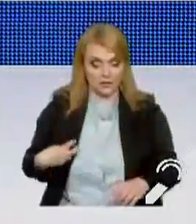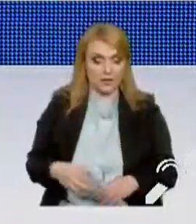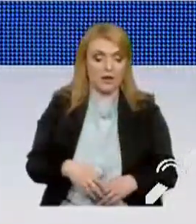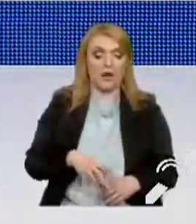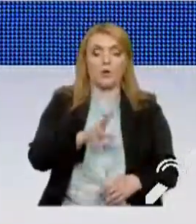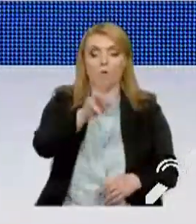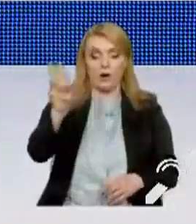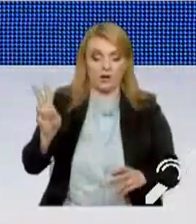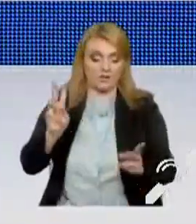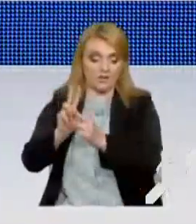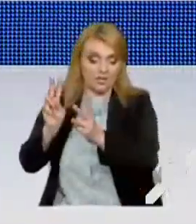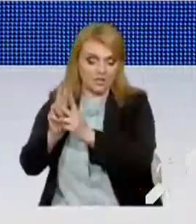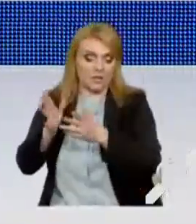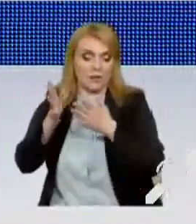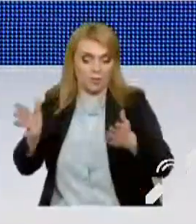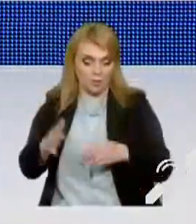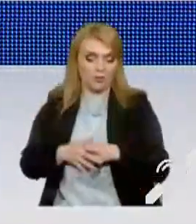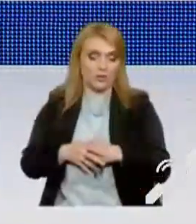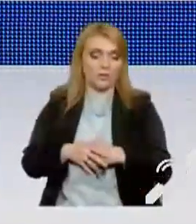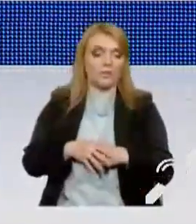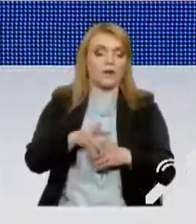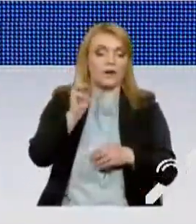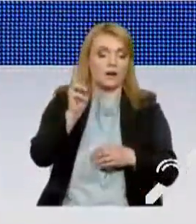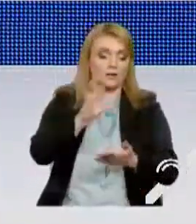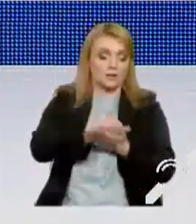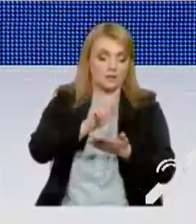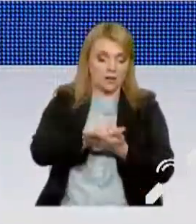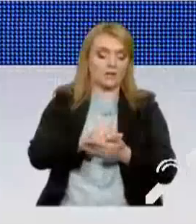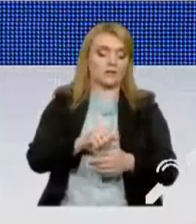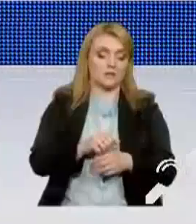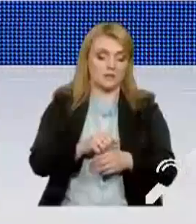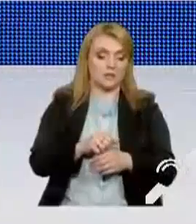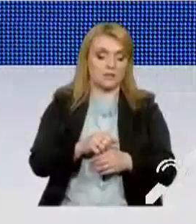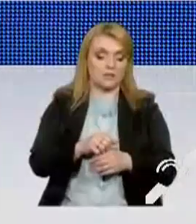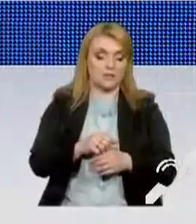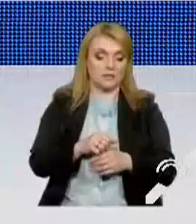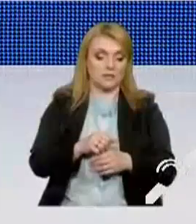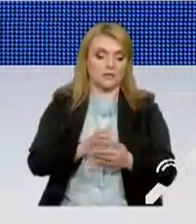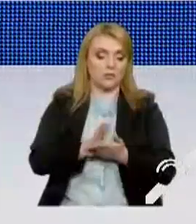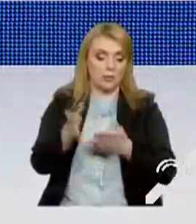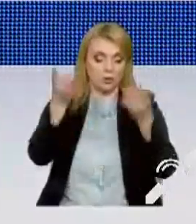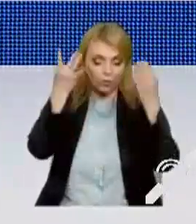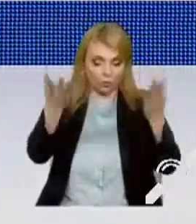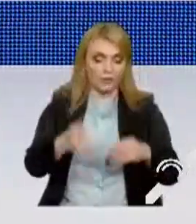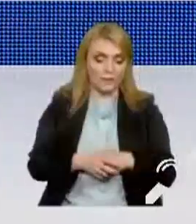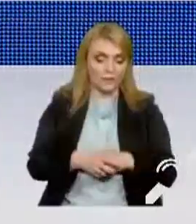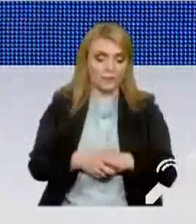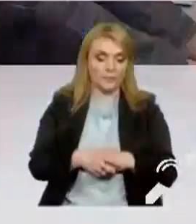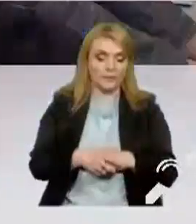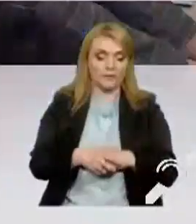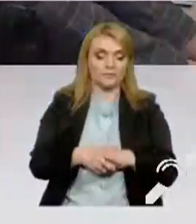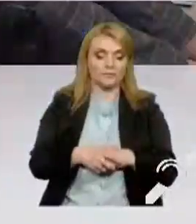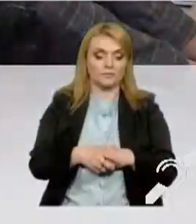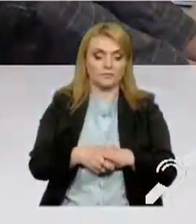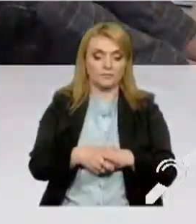deținătorii și gestionarii de bunuri culturale mobile din țara vecină. Care ar fi acestea?